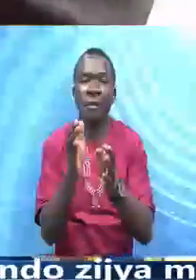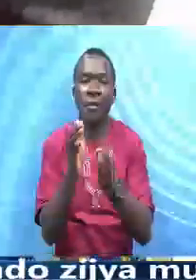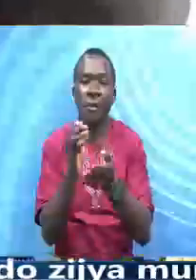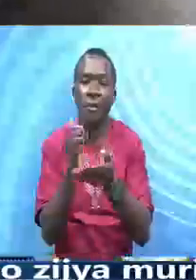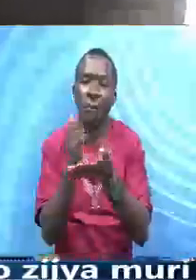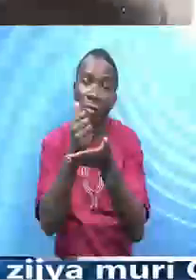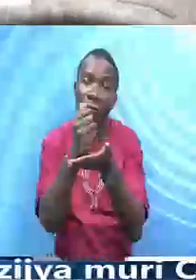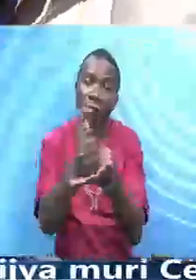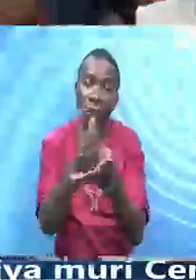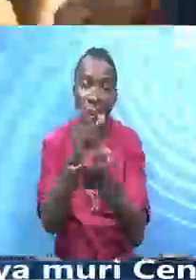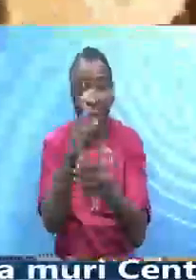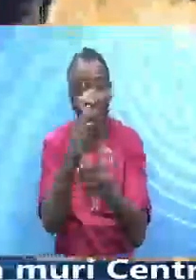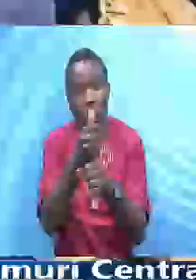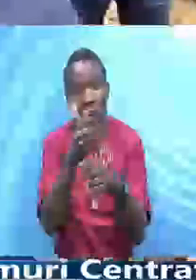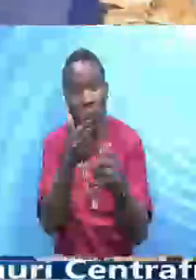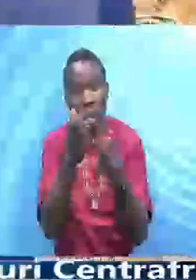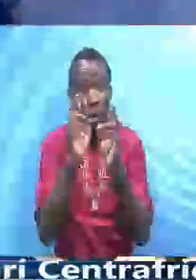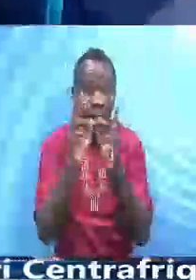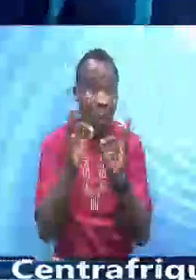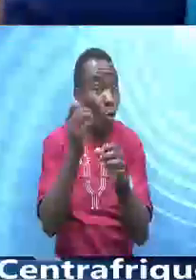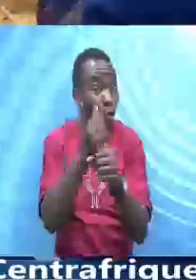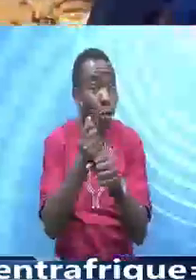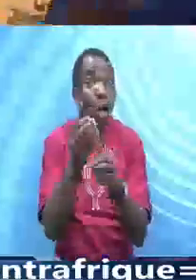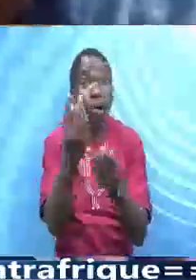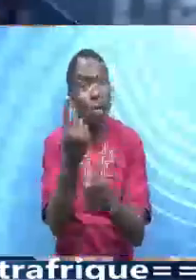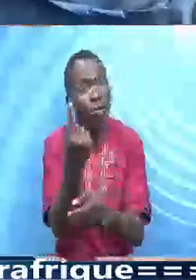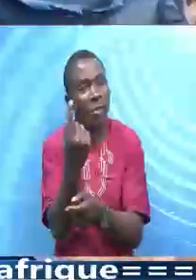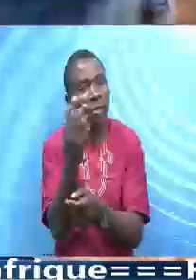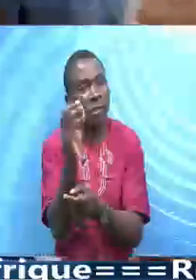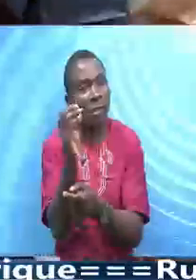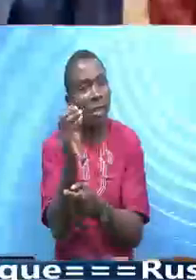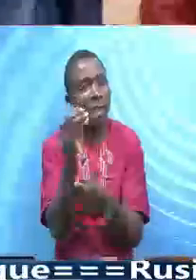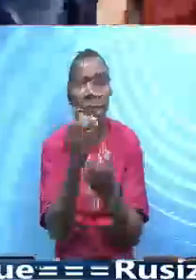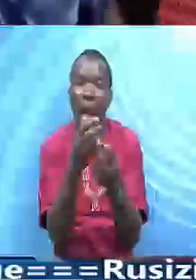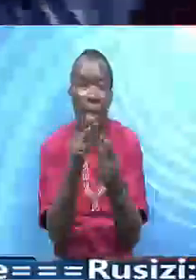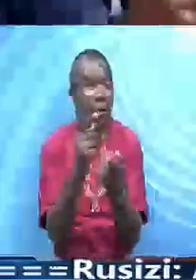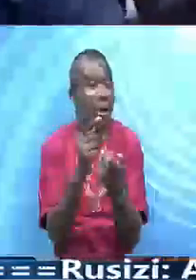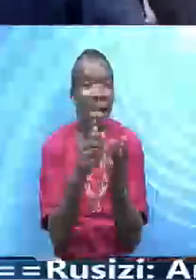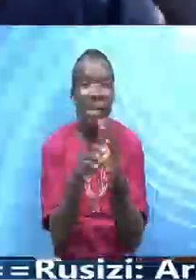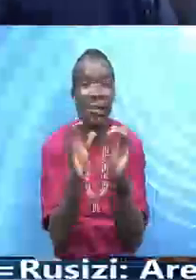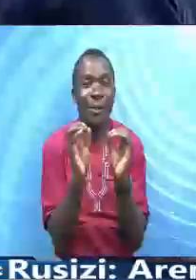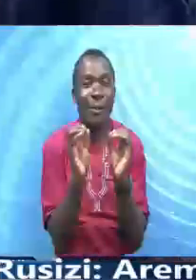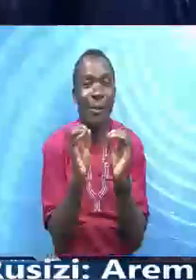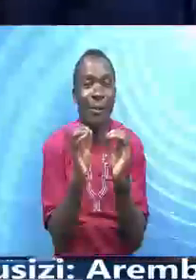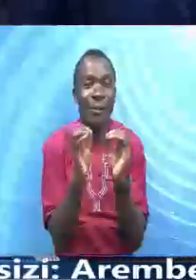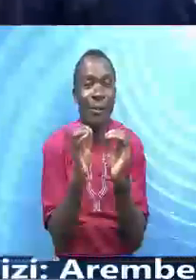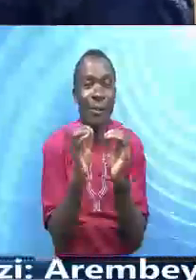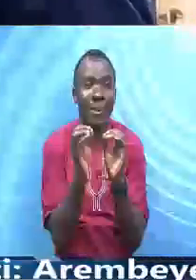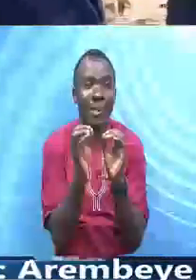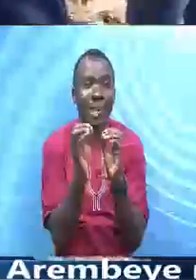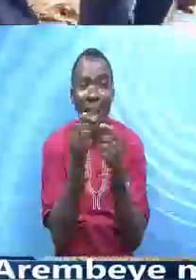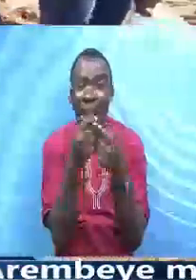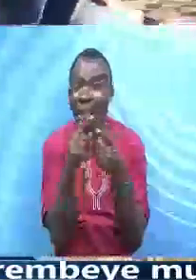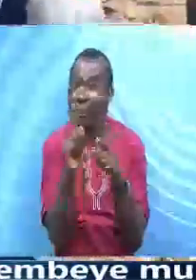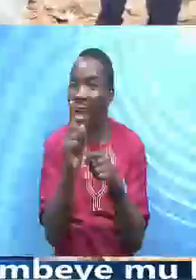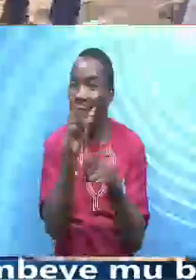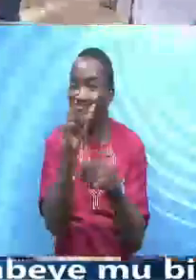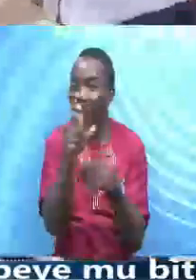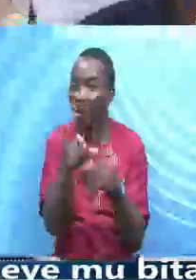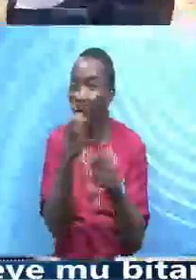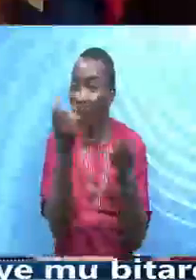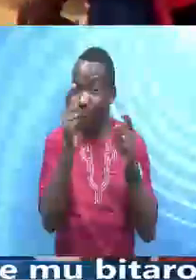akugiriye neza abonye ibyo mukorenda akaguha iryo jana ariko ntarebe n'umugati ariko nabo ubuntu bari kuza